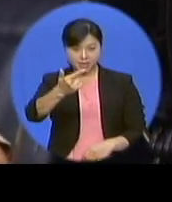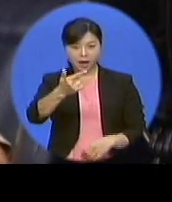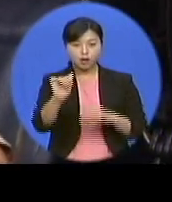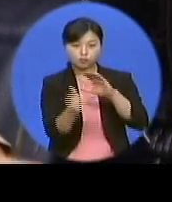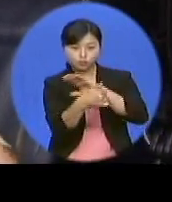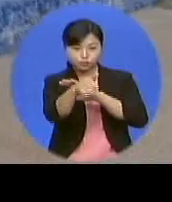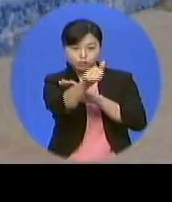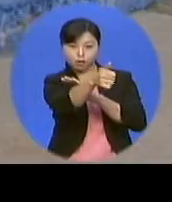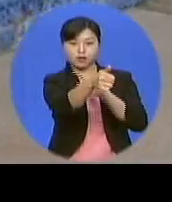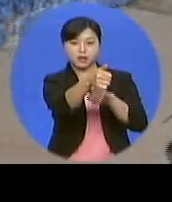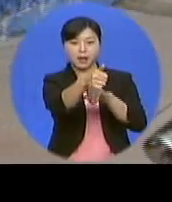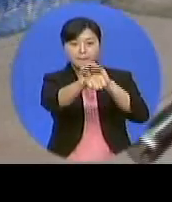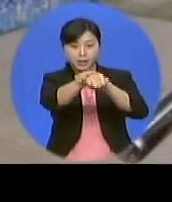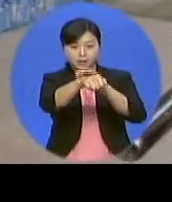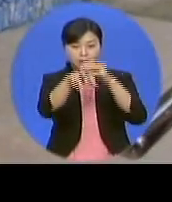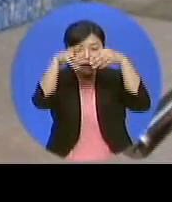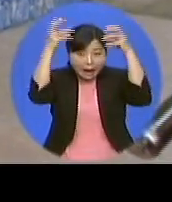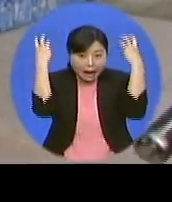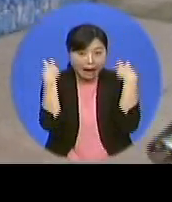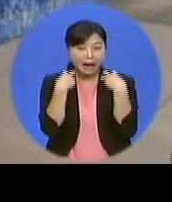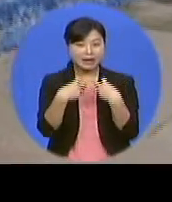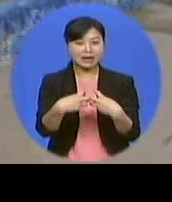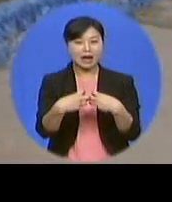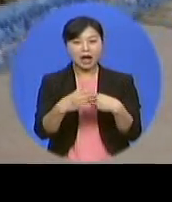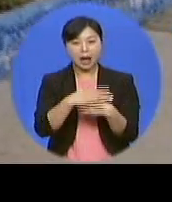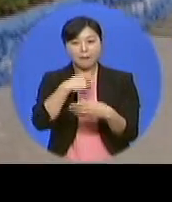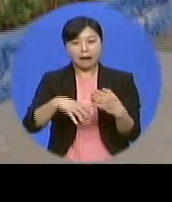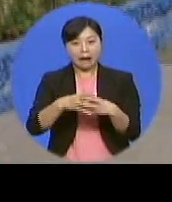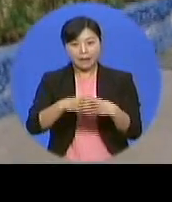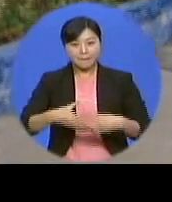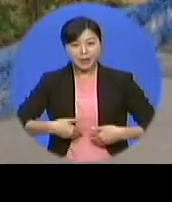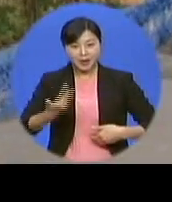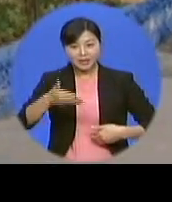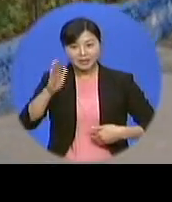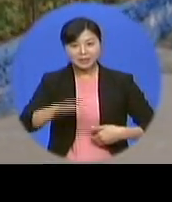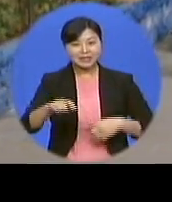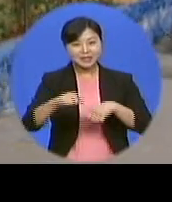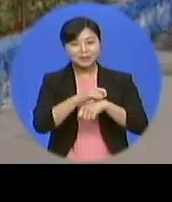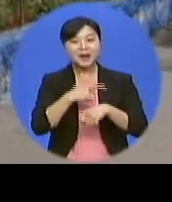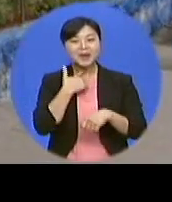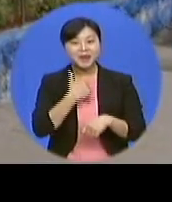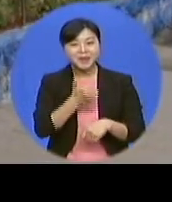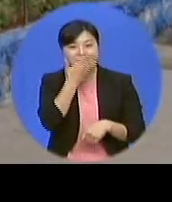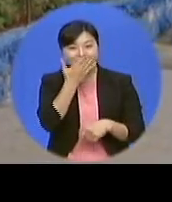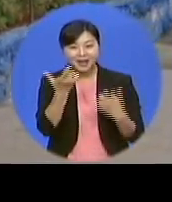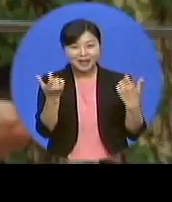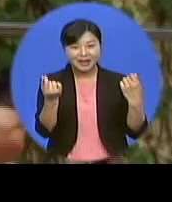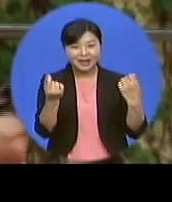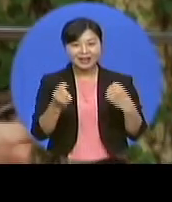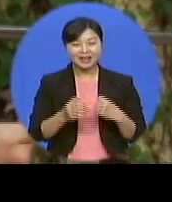수도 있는데요. 약간의 용기가 필요하지만 아주 특별한 경험이겠죠?